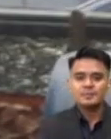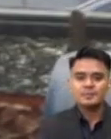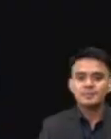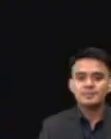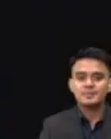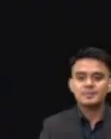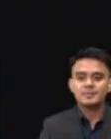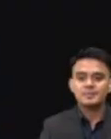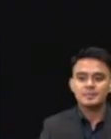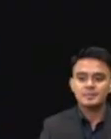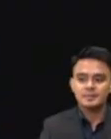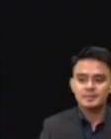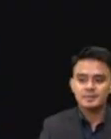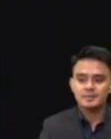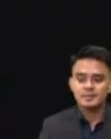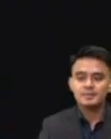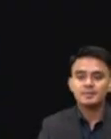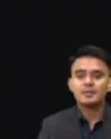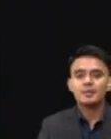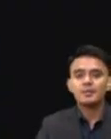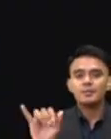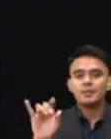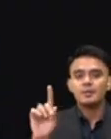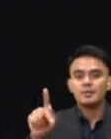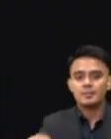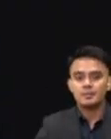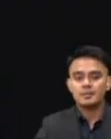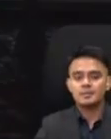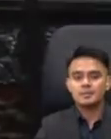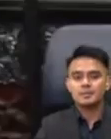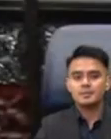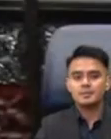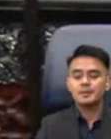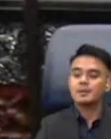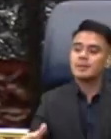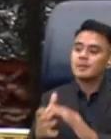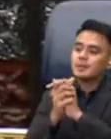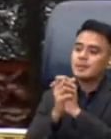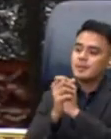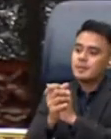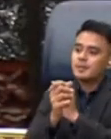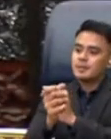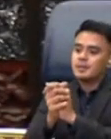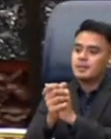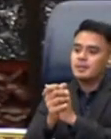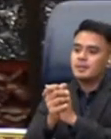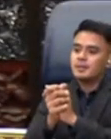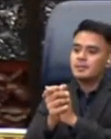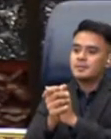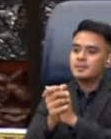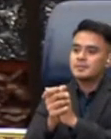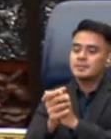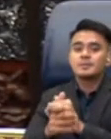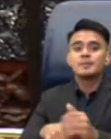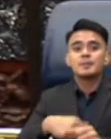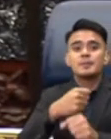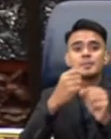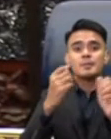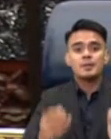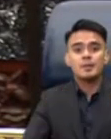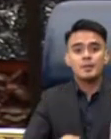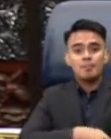ya tuan yang di-pertua tahniahlah kepada bentara dengan uniform baru segak